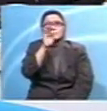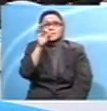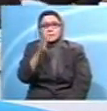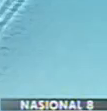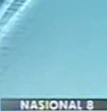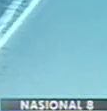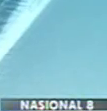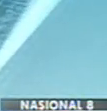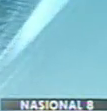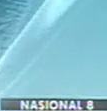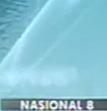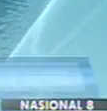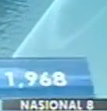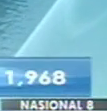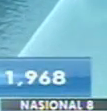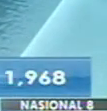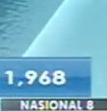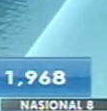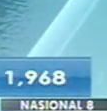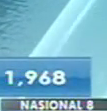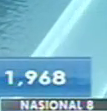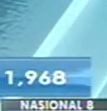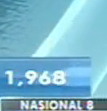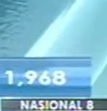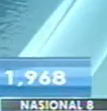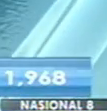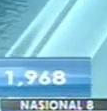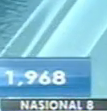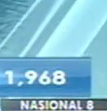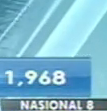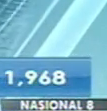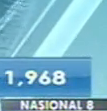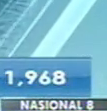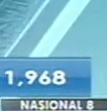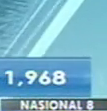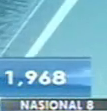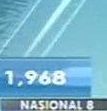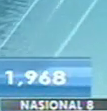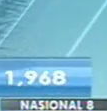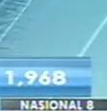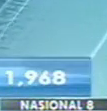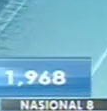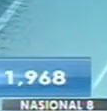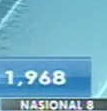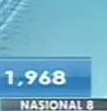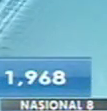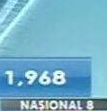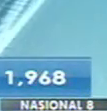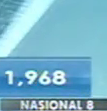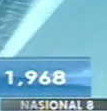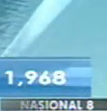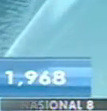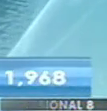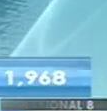gerakan banjir buford berkata penduduk terjejas daripada 179 keluarga masih ditempatkan di tiga pusat pemindahan iaitu satu di